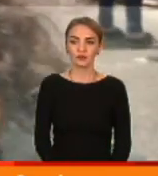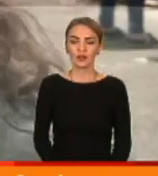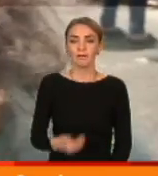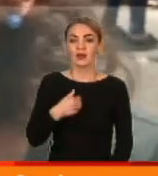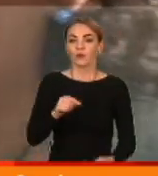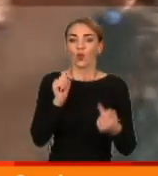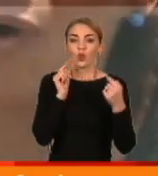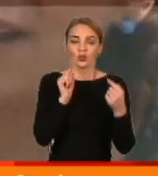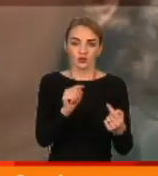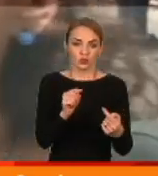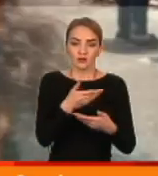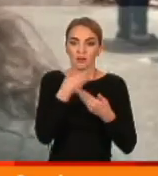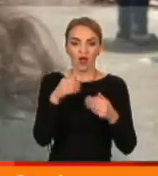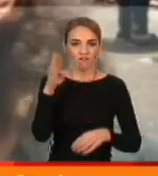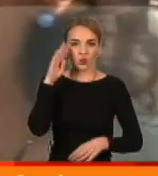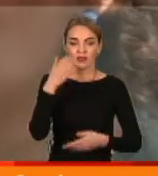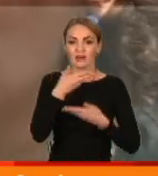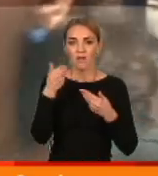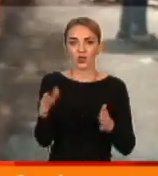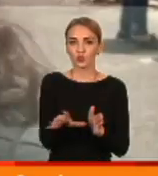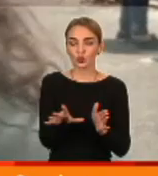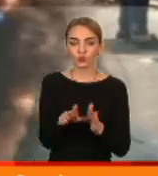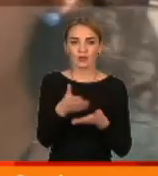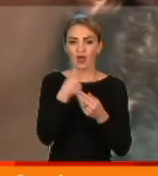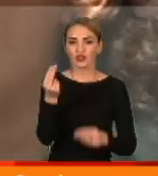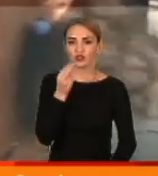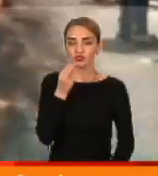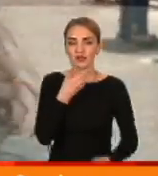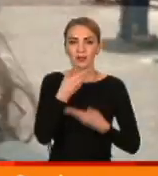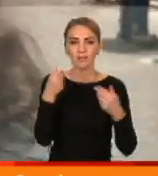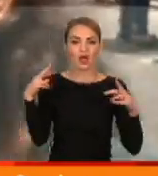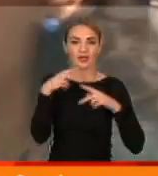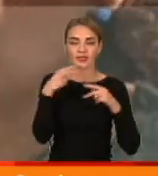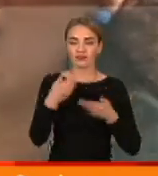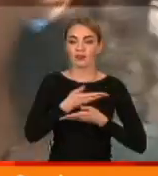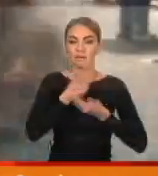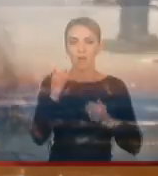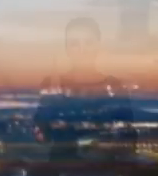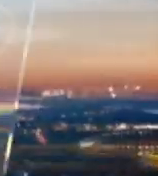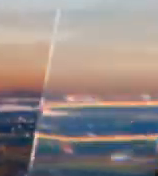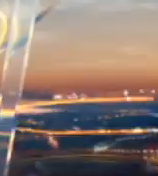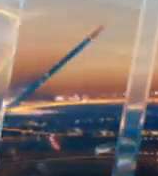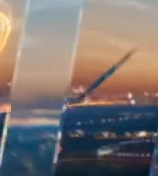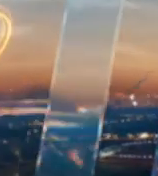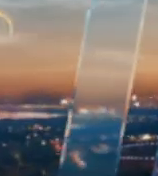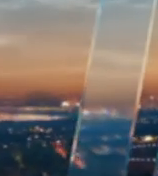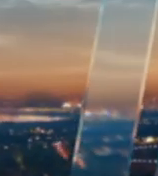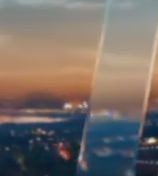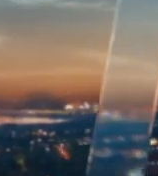Ми протестуємо, бо немає води, немає струму, немає їжі, немає ліків, немає майбутнього.